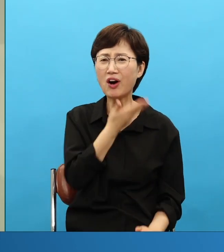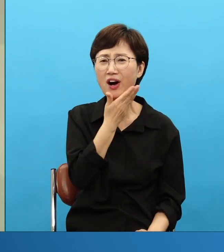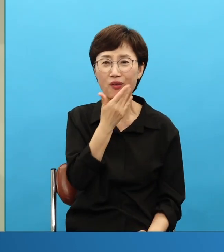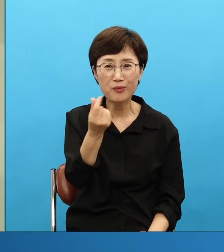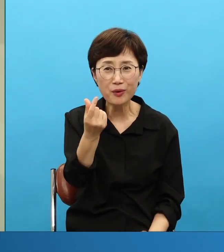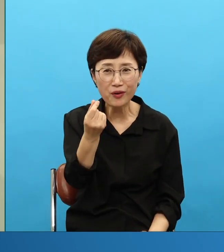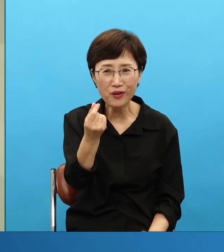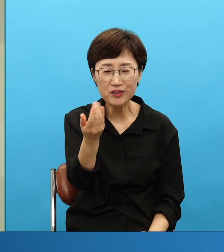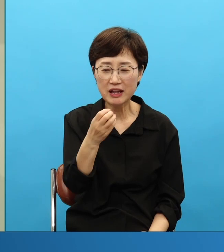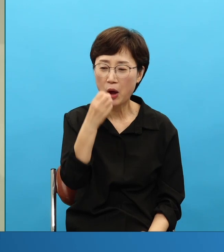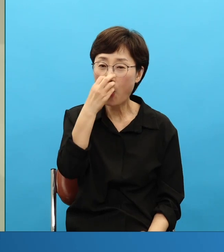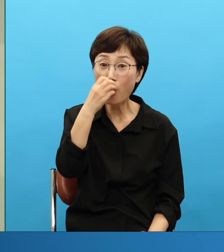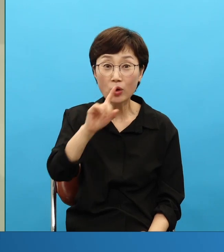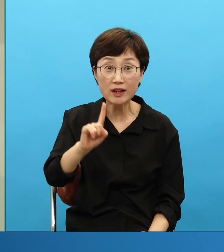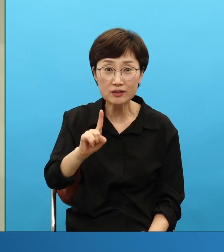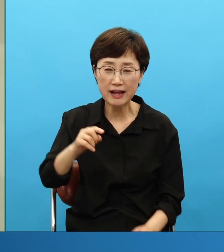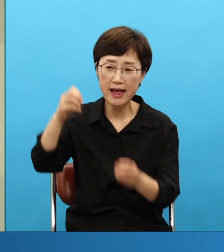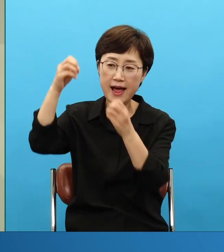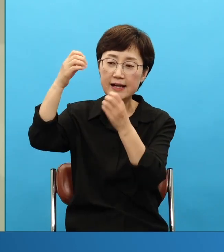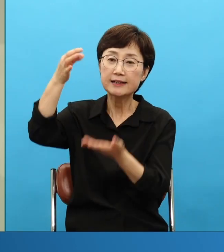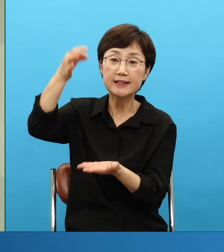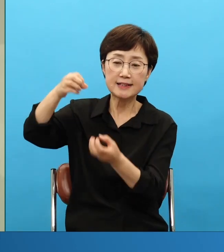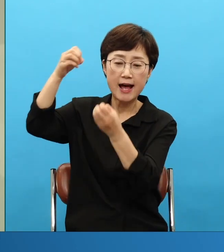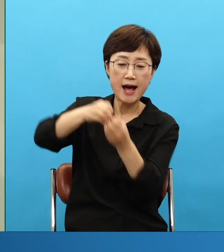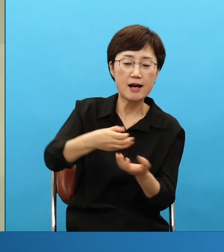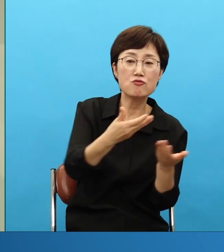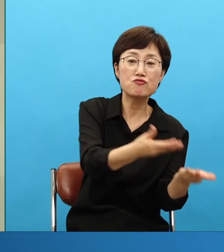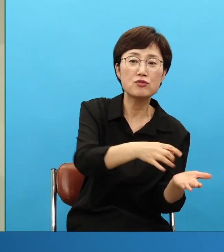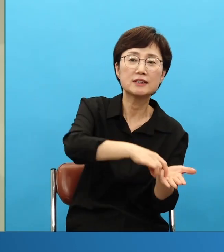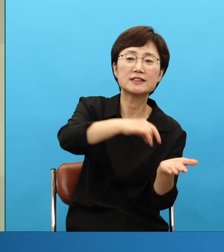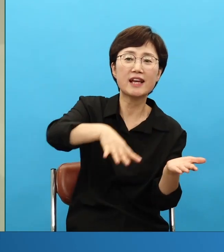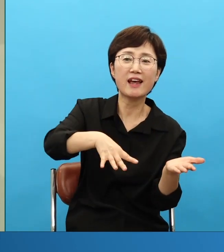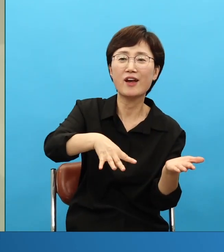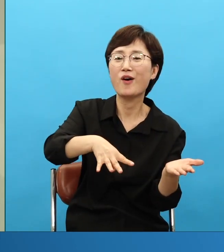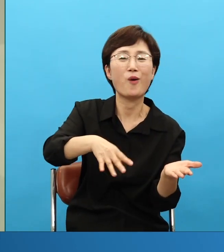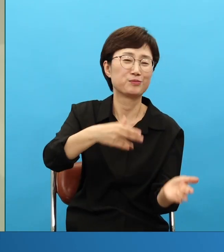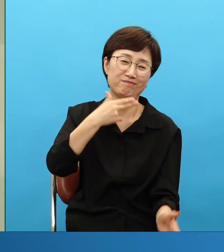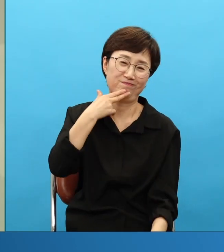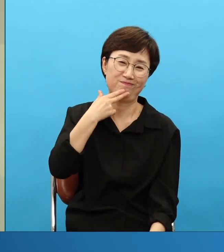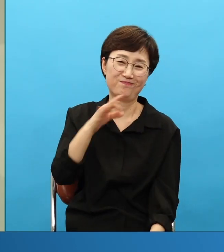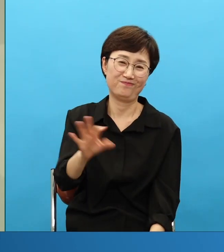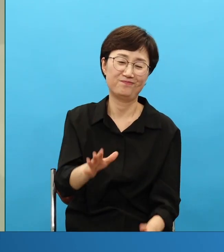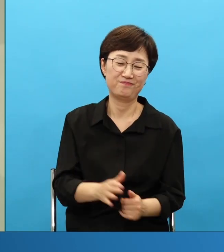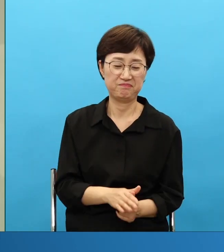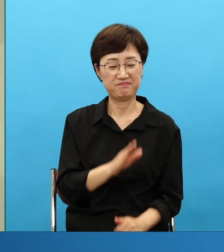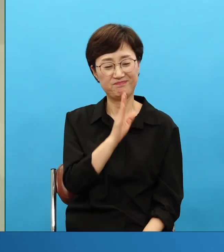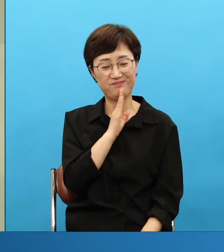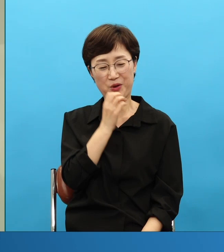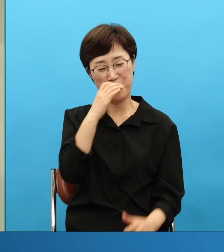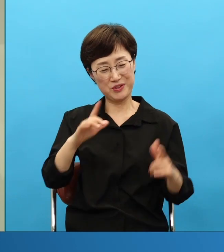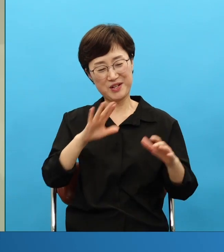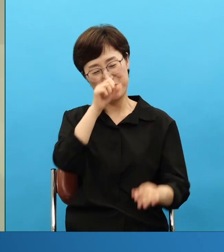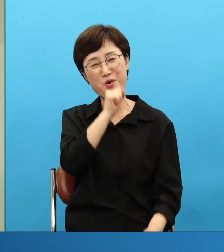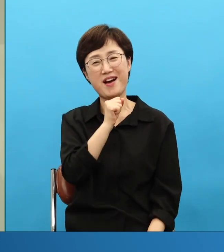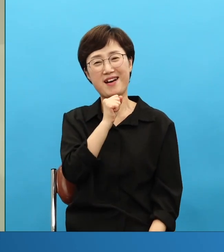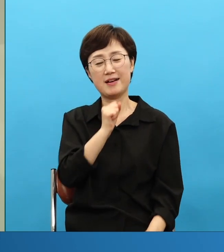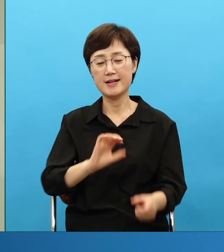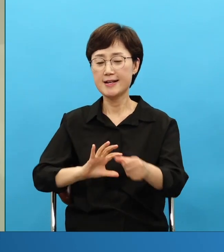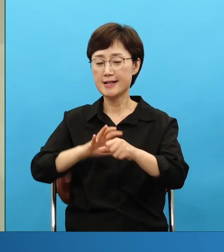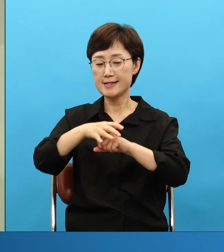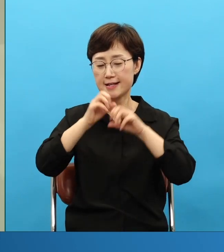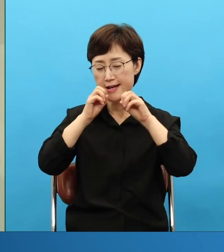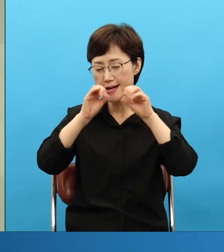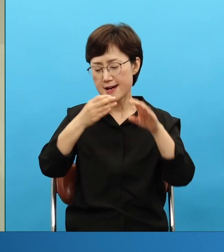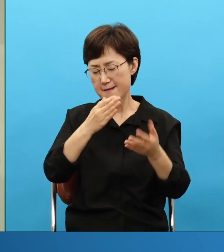홍콩이 company. 앞서 있구나. And I realize Hong Kong truly is on the cutting edge. 뭐 세계보고mar이 딱 좋은 나라예요. That it's perfect for doing world